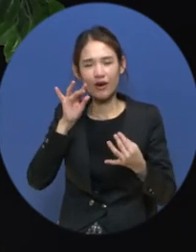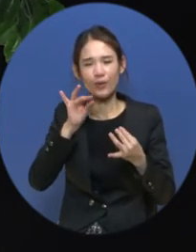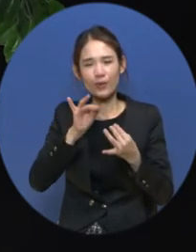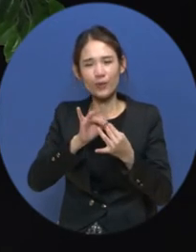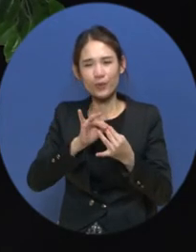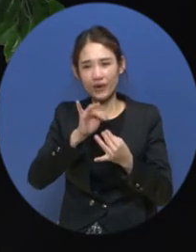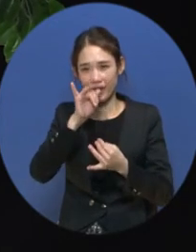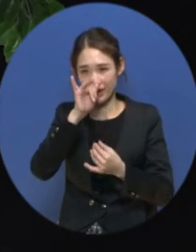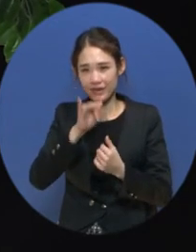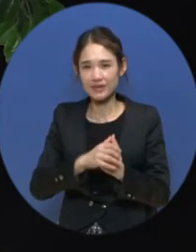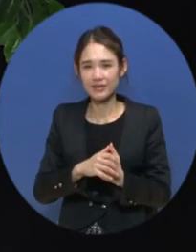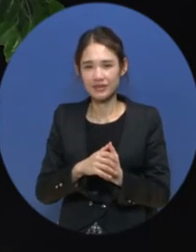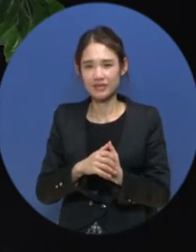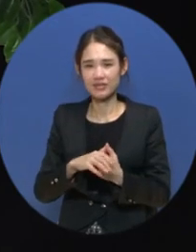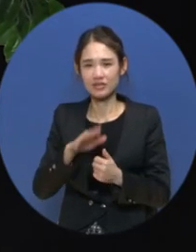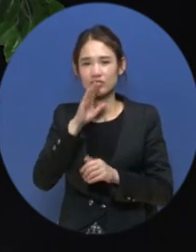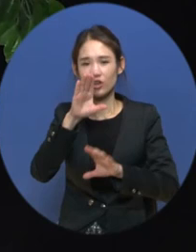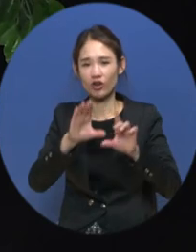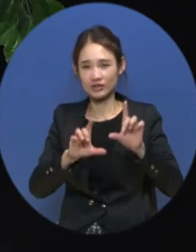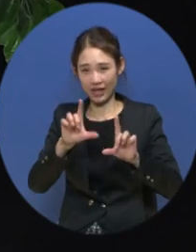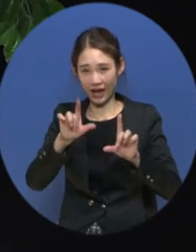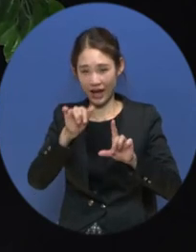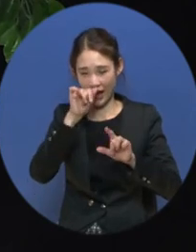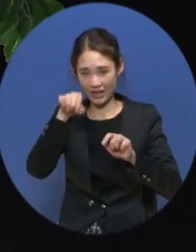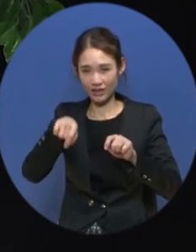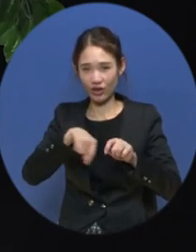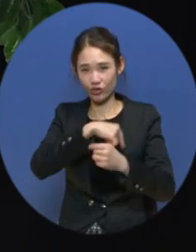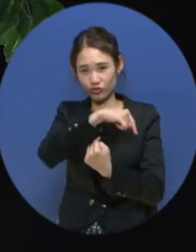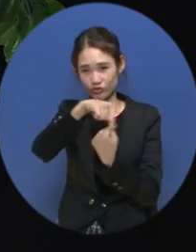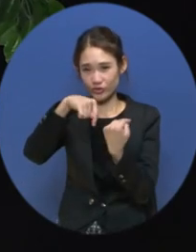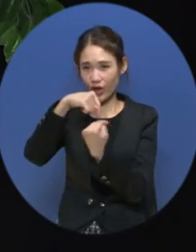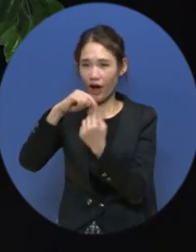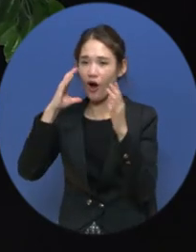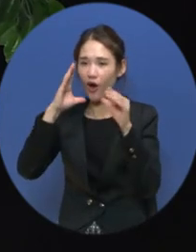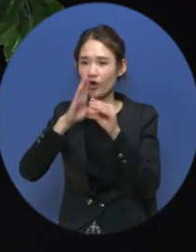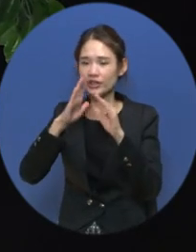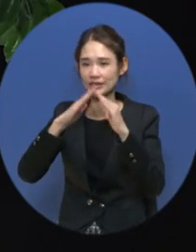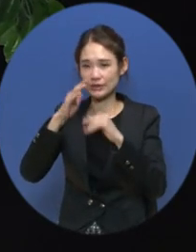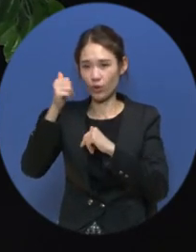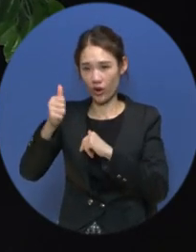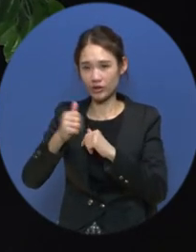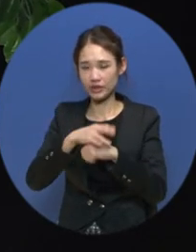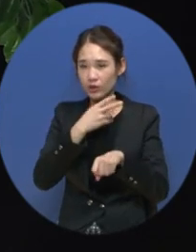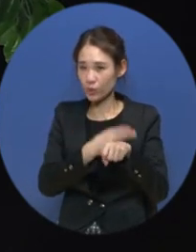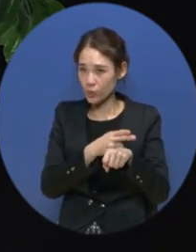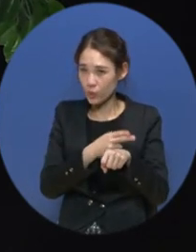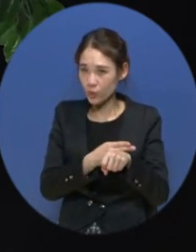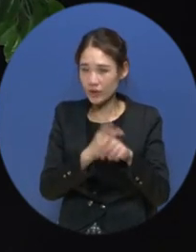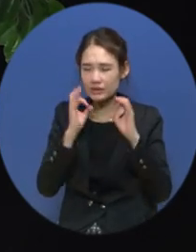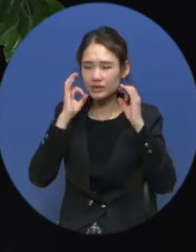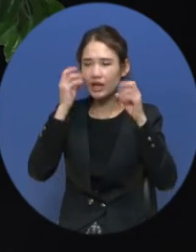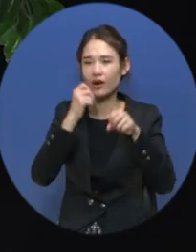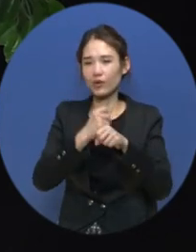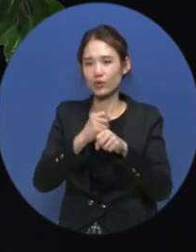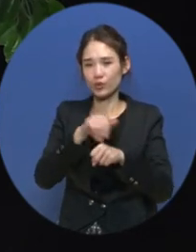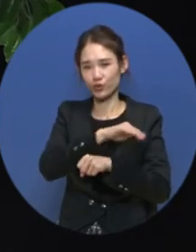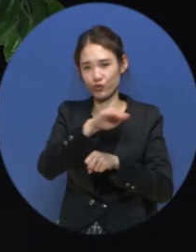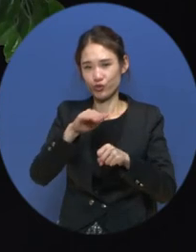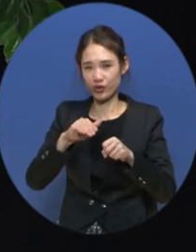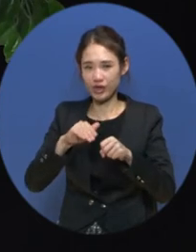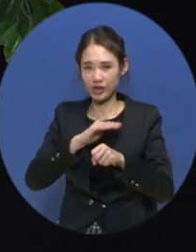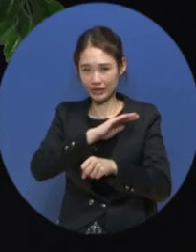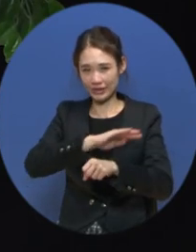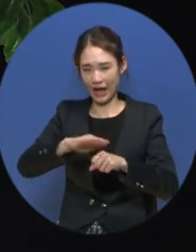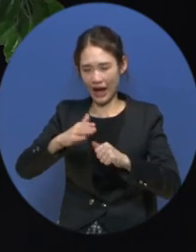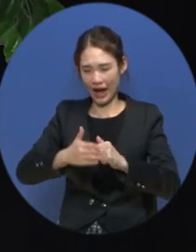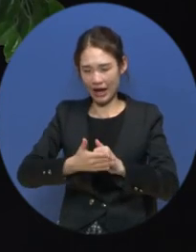대해서 공감을 했습니다. 저희 현장에 있는 우리 원장님들, 그 다음에 교사들 최선을 다해서 우리 아이들을 잘